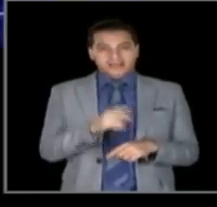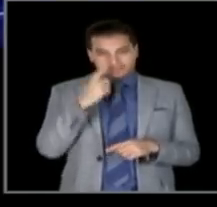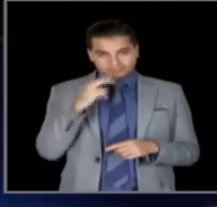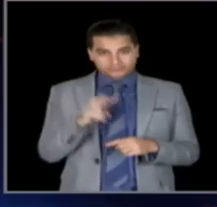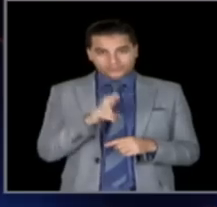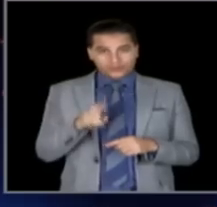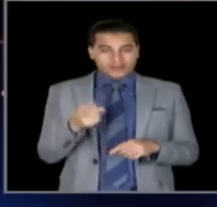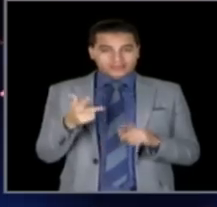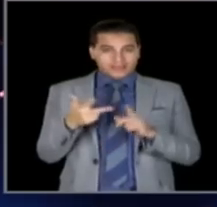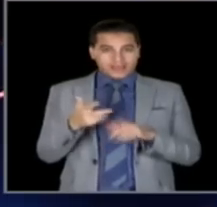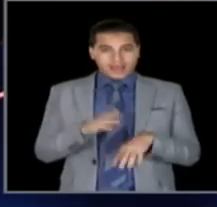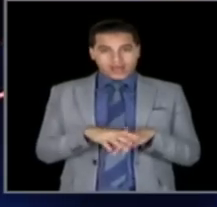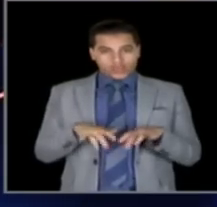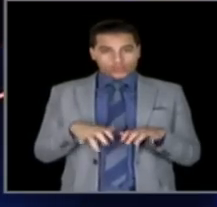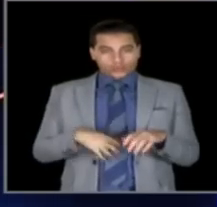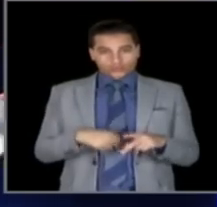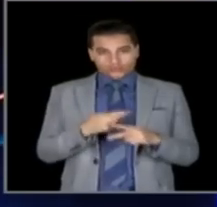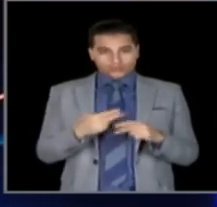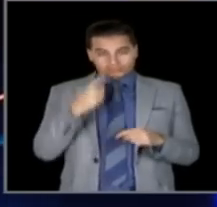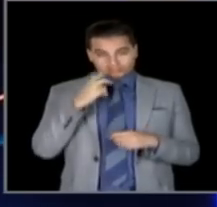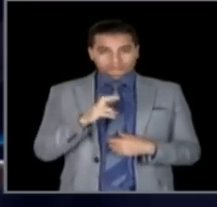وشيرين، وسؤال في التكنولوجيا.